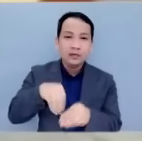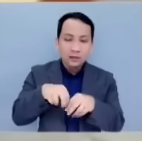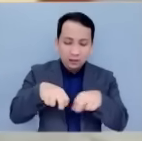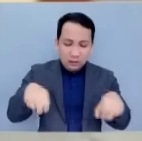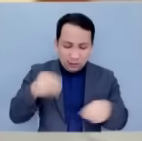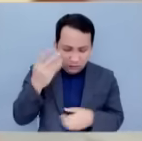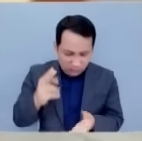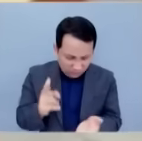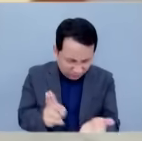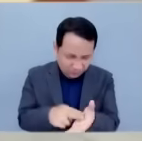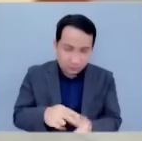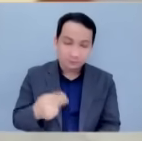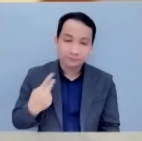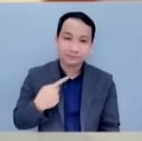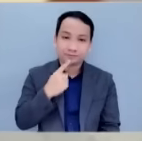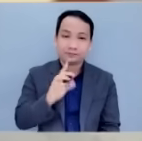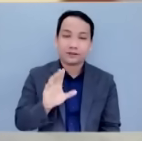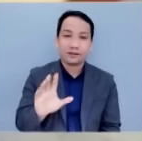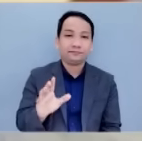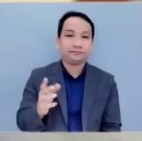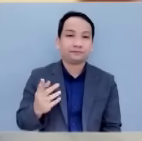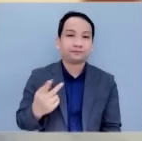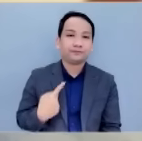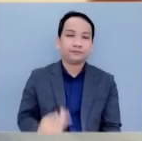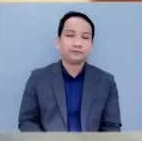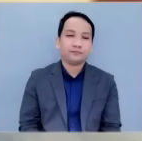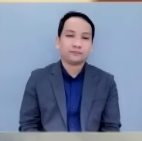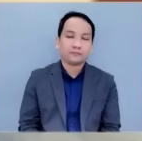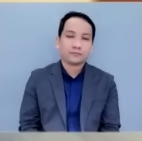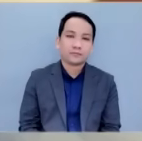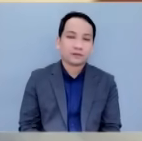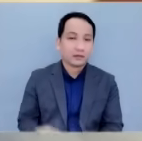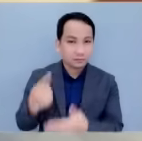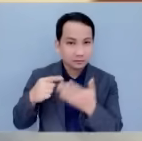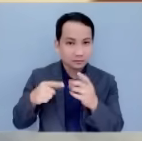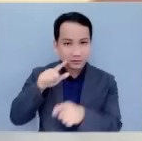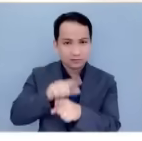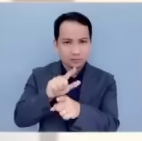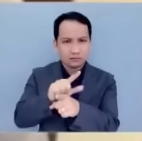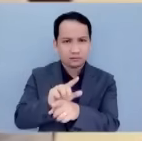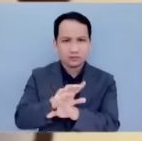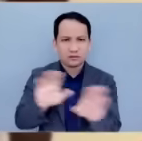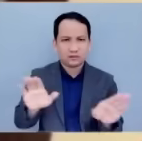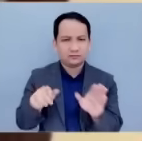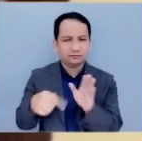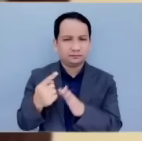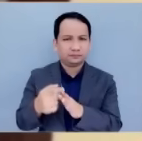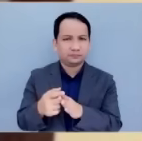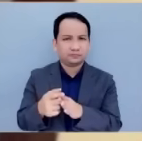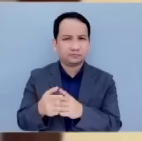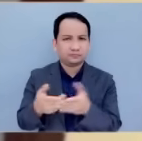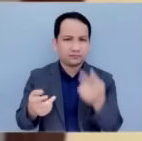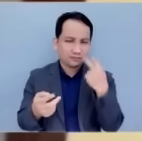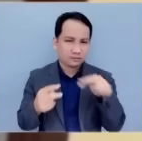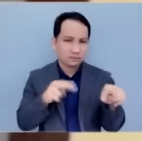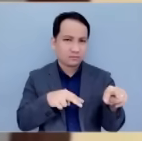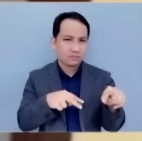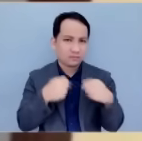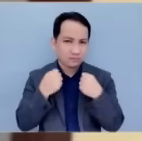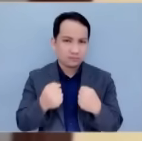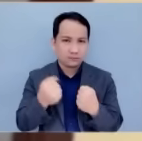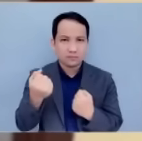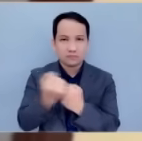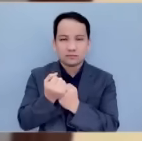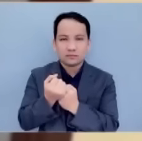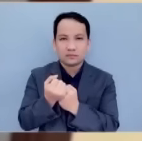sa naturang resolusyon. Ano yung loyalty check? Parang gano'n? Something like that. Siguro tingin sa akin, very solid supporters kami ni SP. Kaya